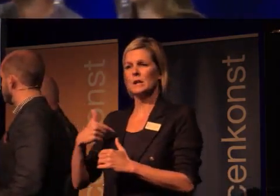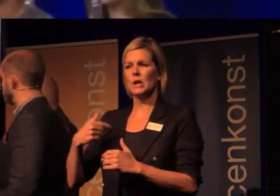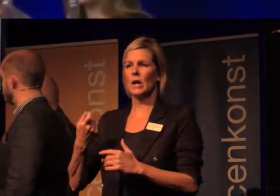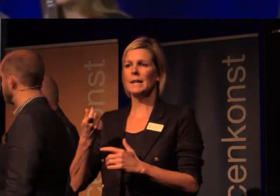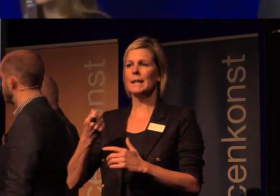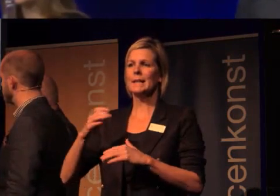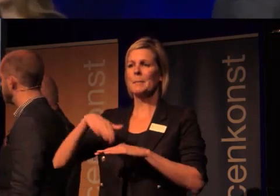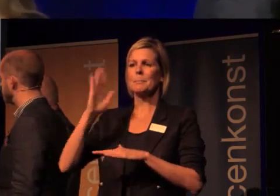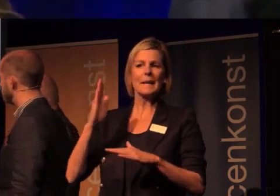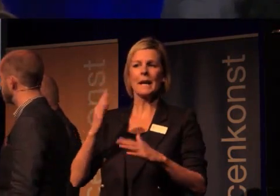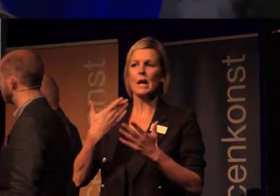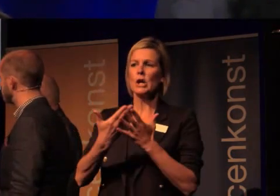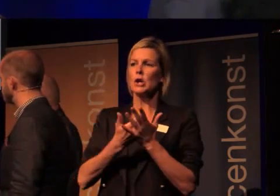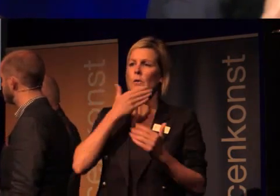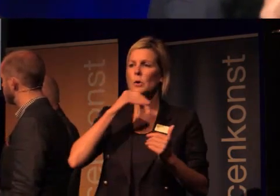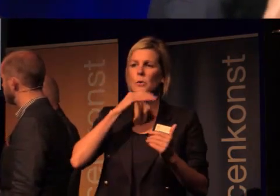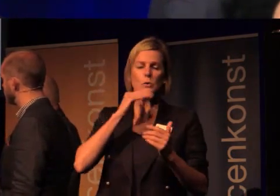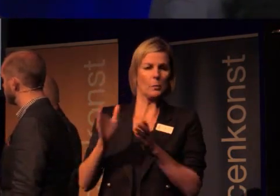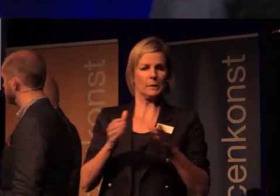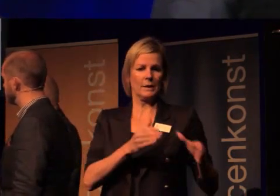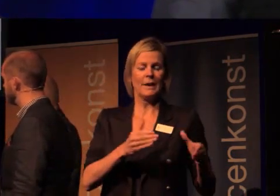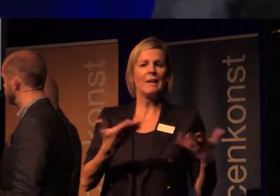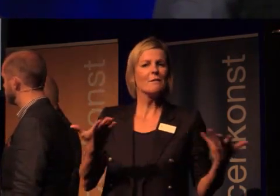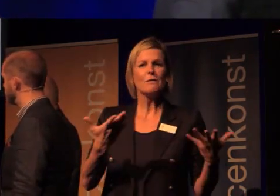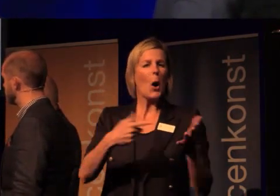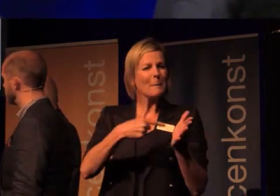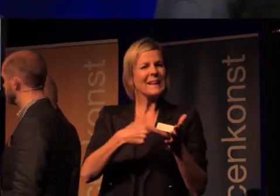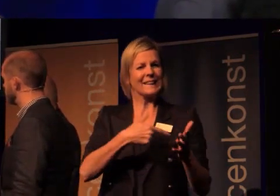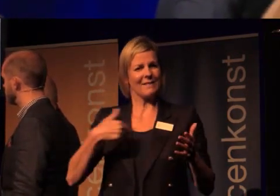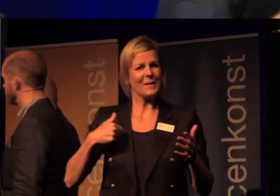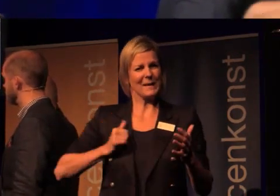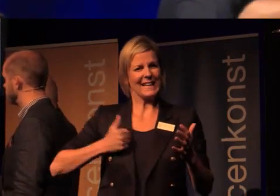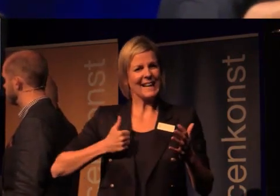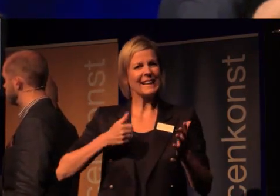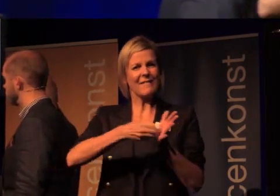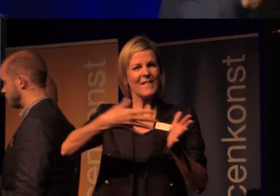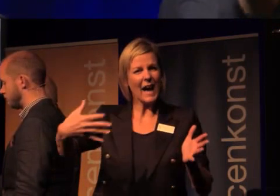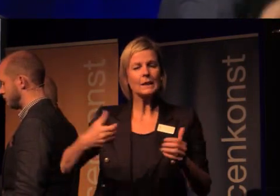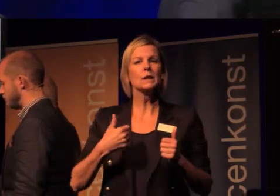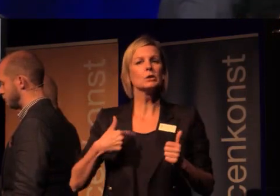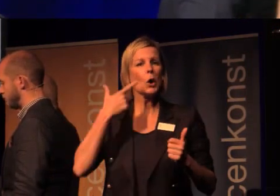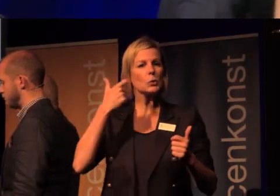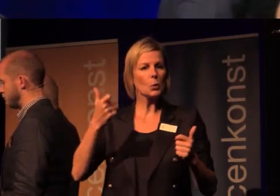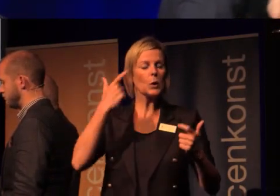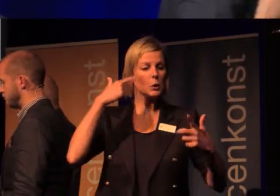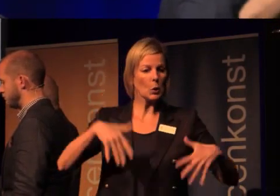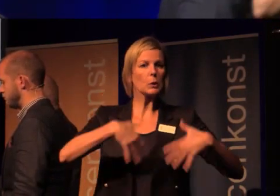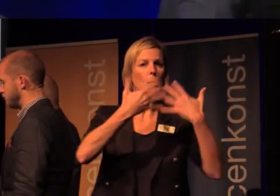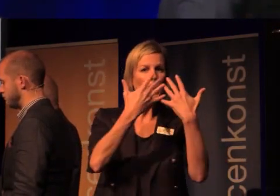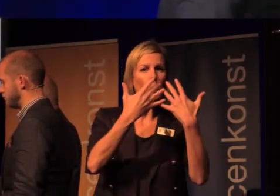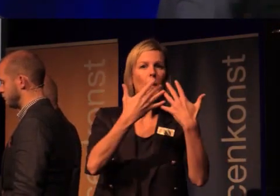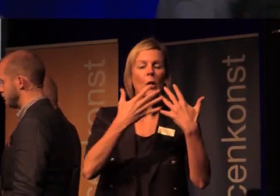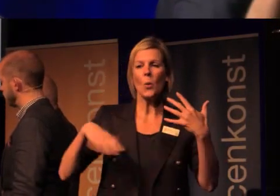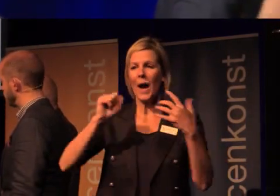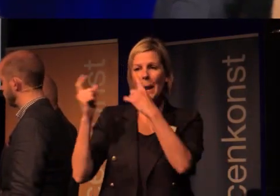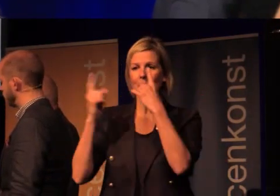Vad menar vi egentligen med ett egenvärde? Jag tror att kulturen får sin mening i relation till de människor som befinner sig i den,